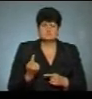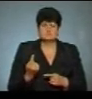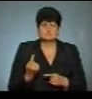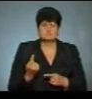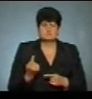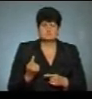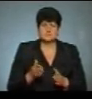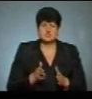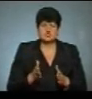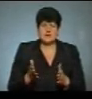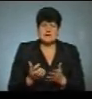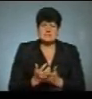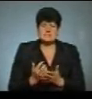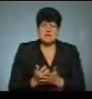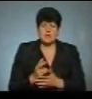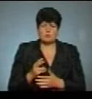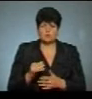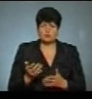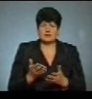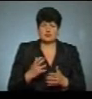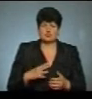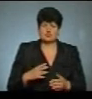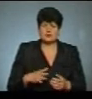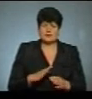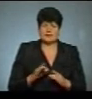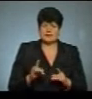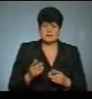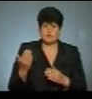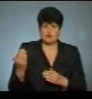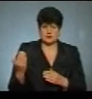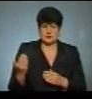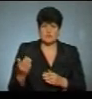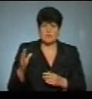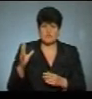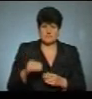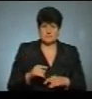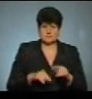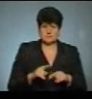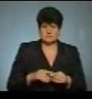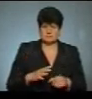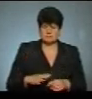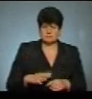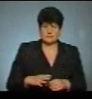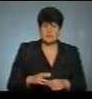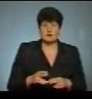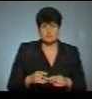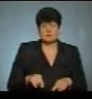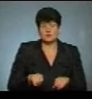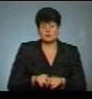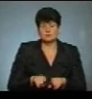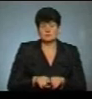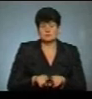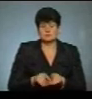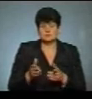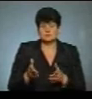такий шлях заробітку, на який очікують не тільки вони, а й інколи цілі родини. І, відповідно, безумовно,